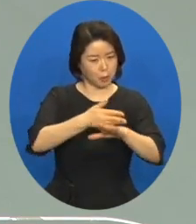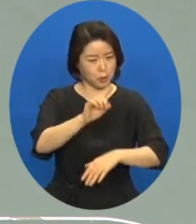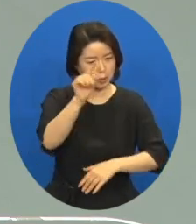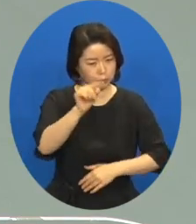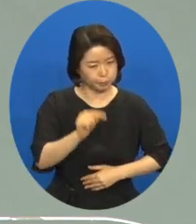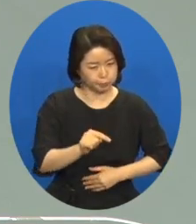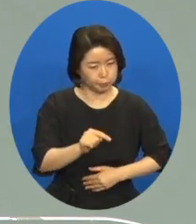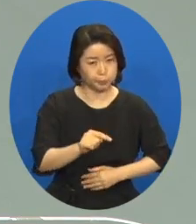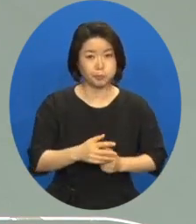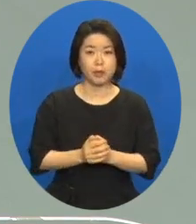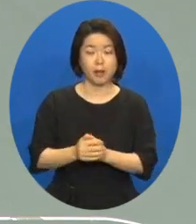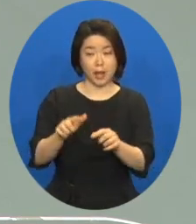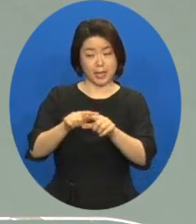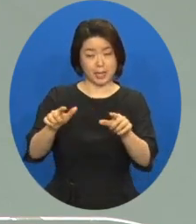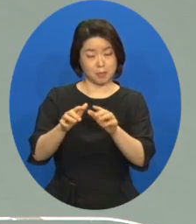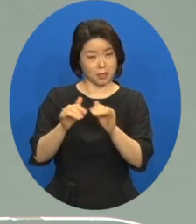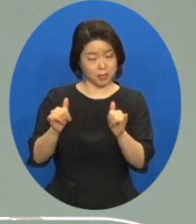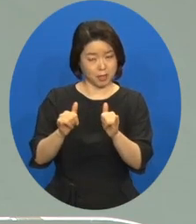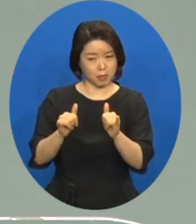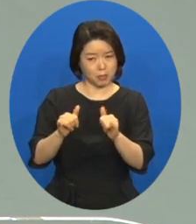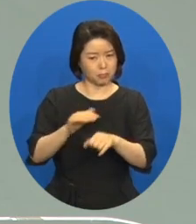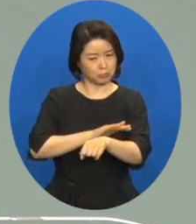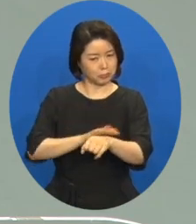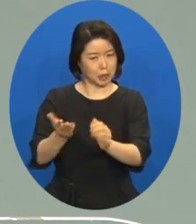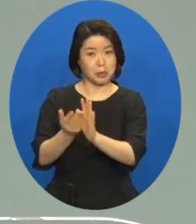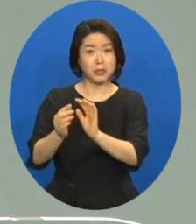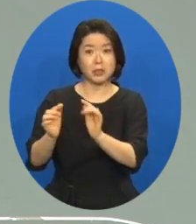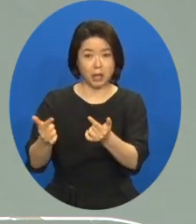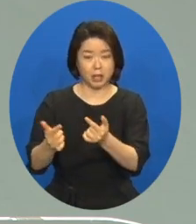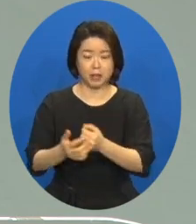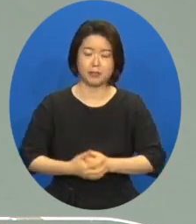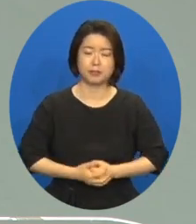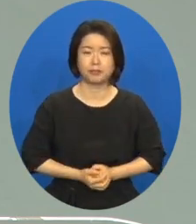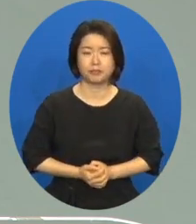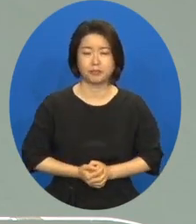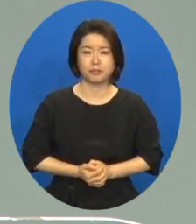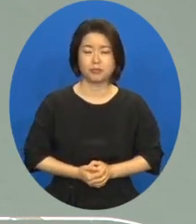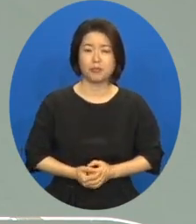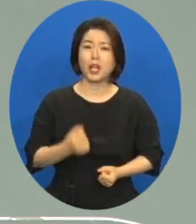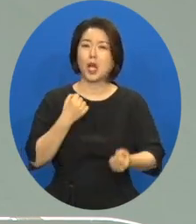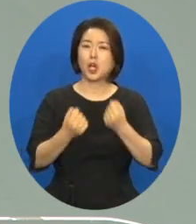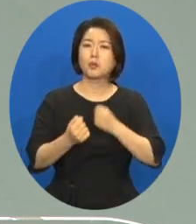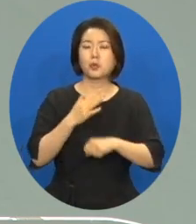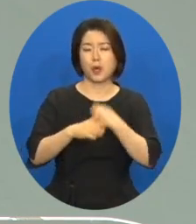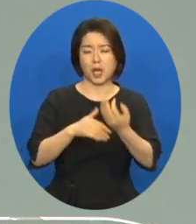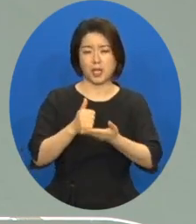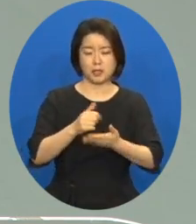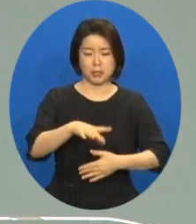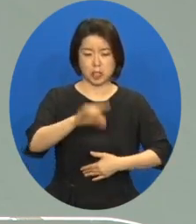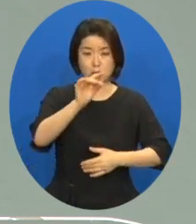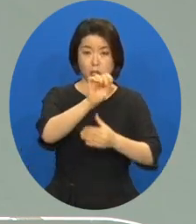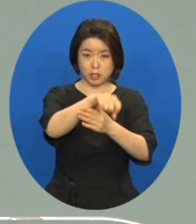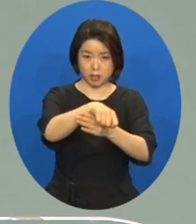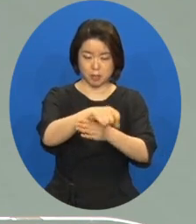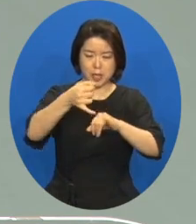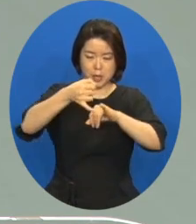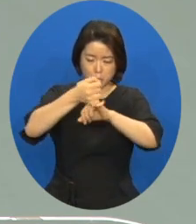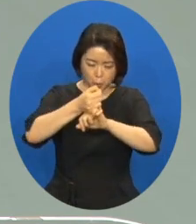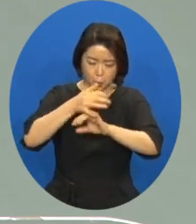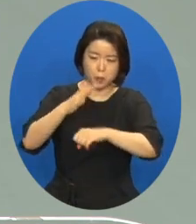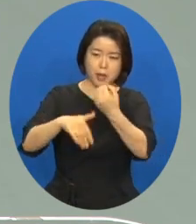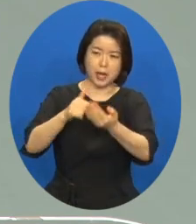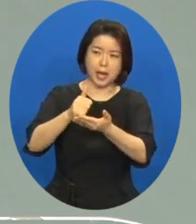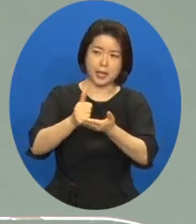생각하는, 상식적으로는 잘 안 맞으니까 그렇습니다. 그런데도 하나님은 첫열매를 반드시